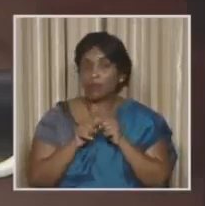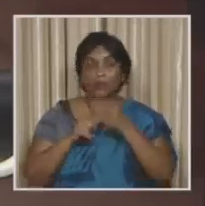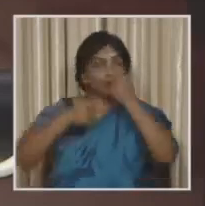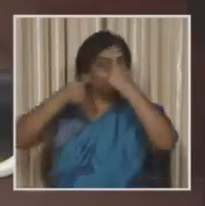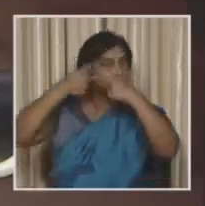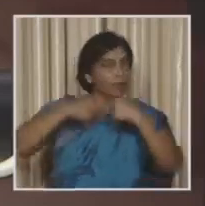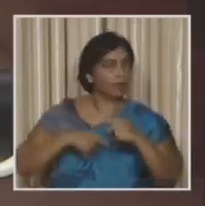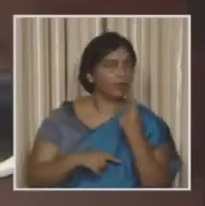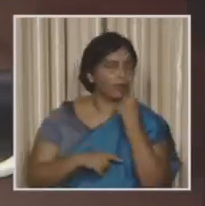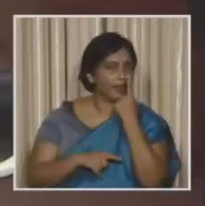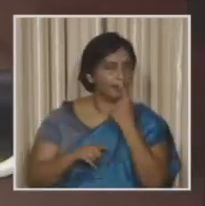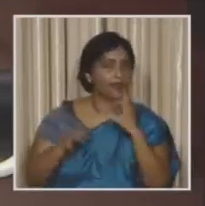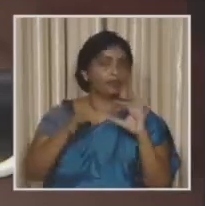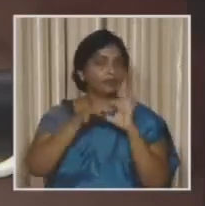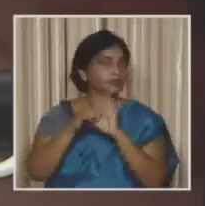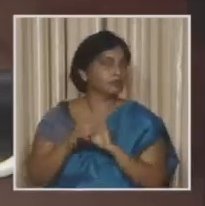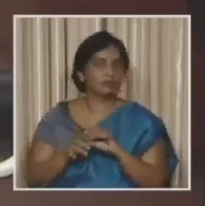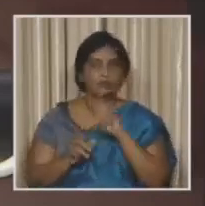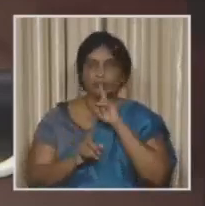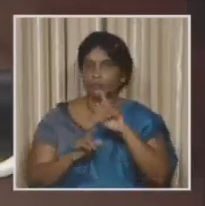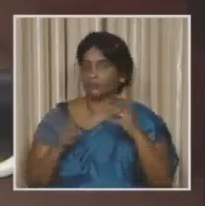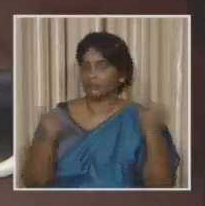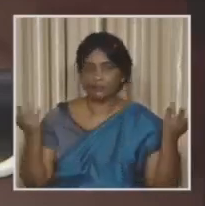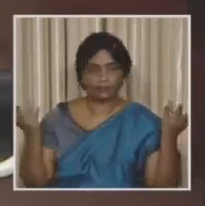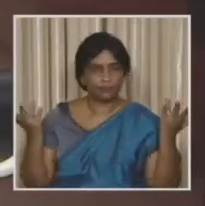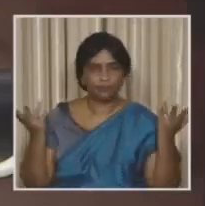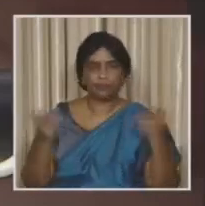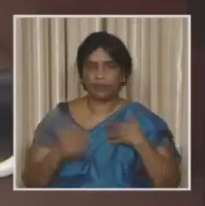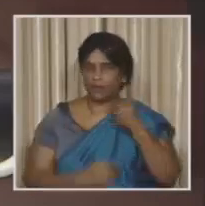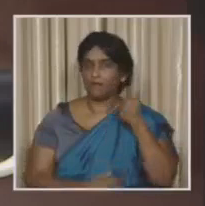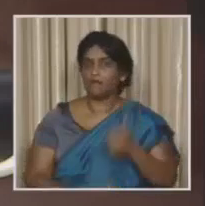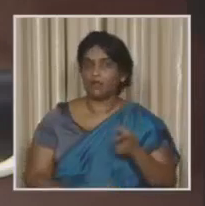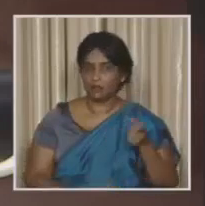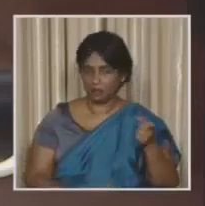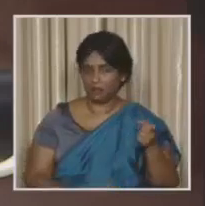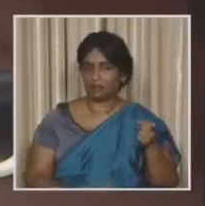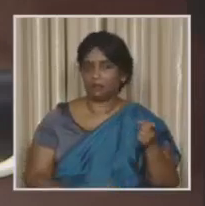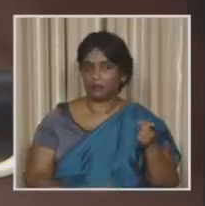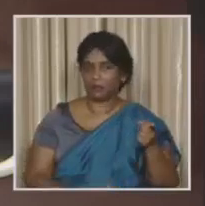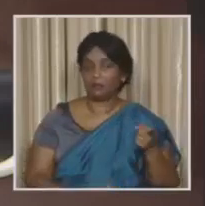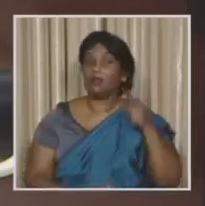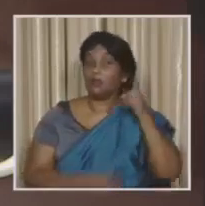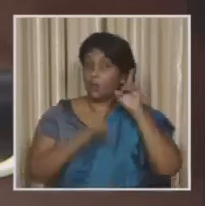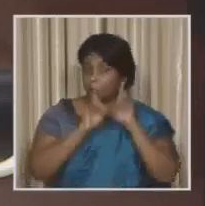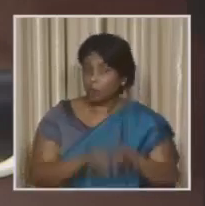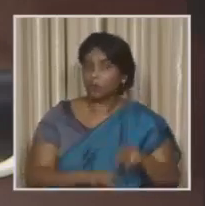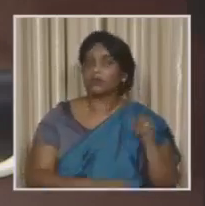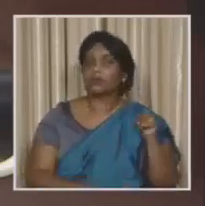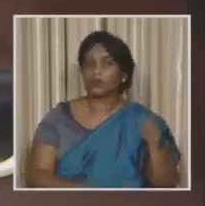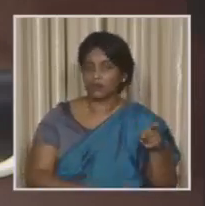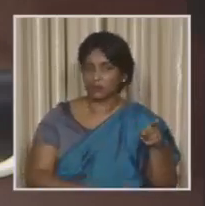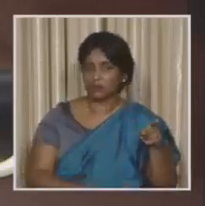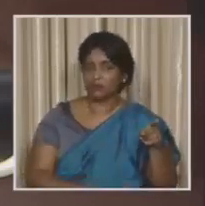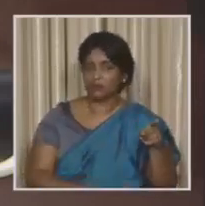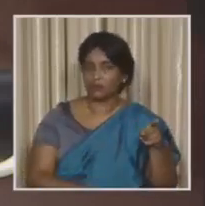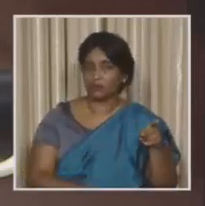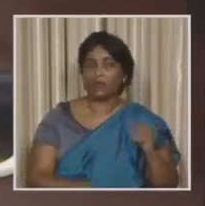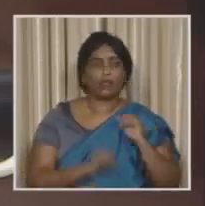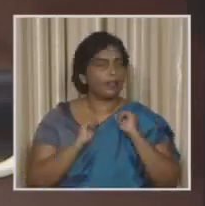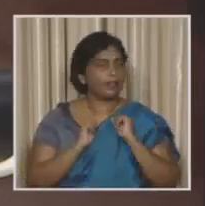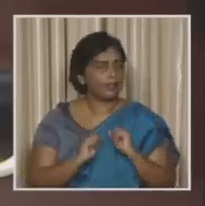මාලාවෙම තව එකක් තමයි මේක කියලා කොතනකවත් සඳහන් වෙන්නේ ඒක හරි වැදගත් එහෙමනම්